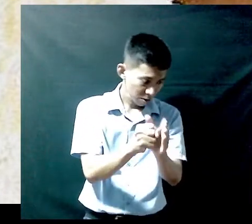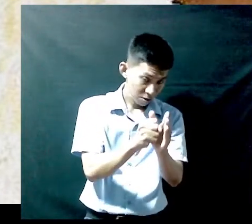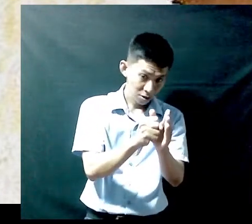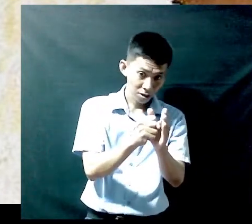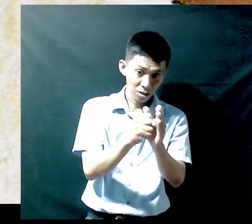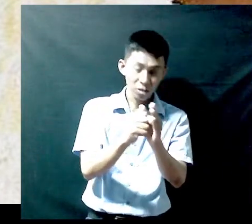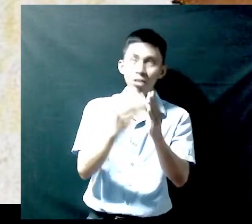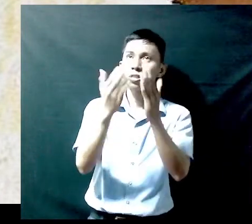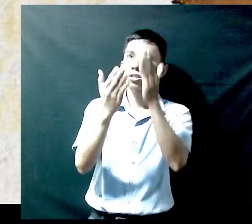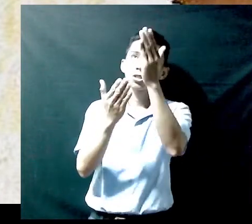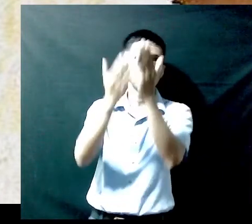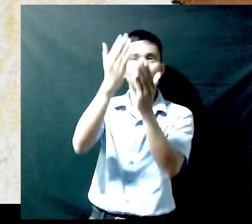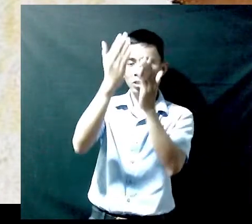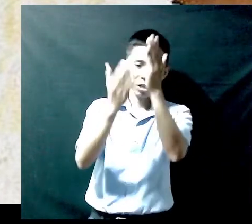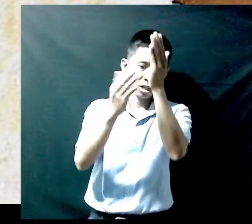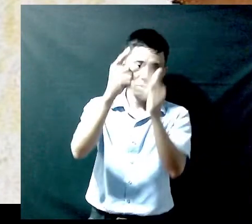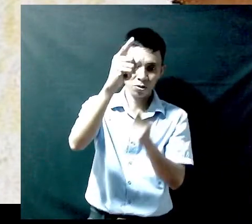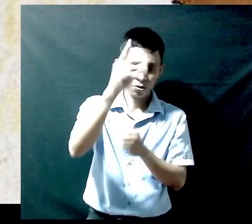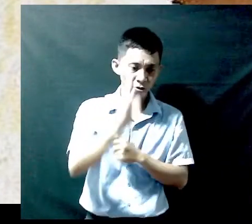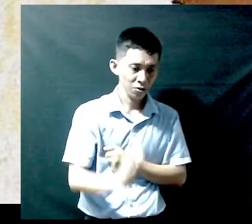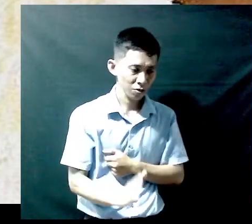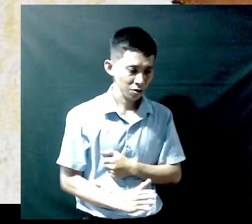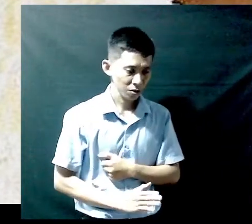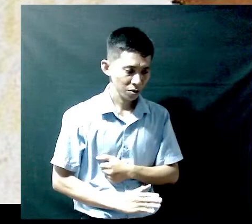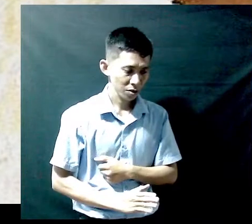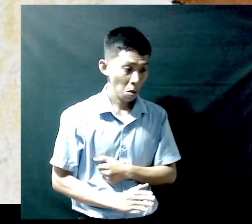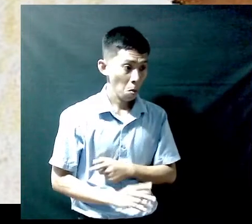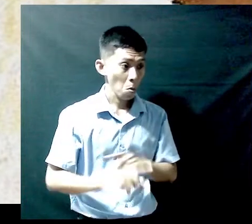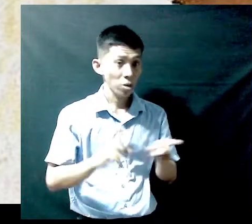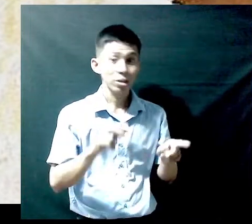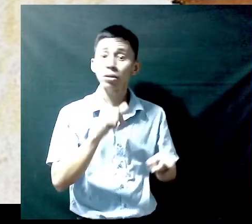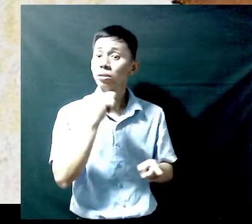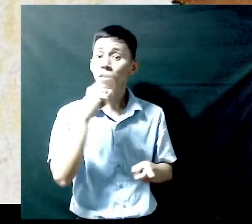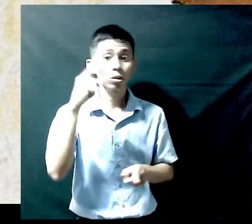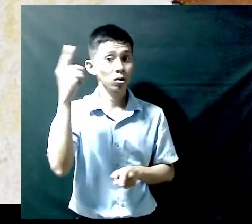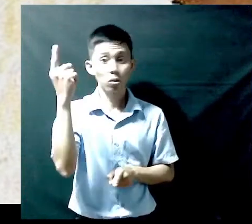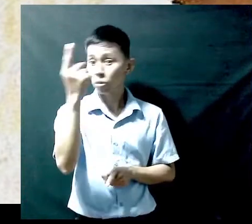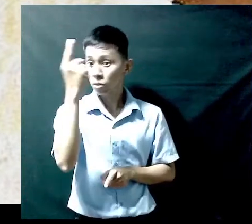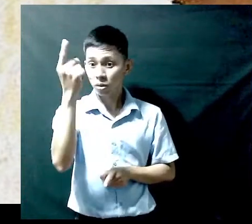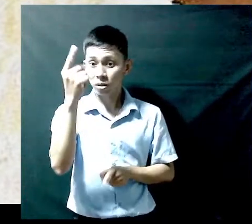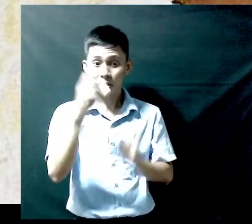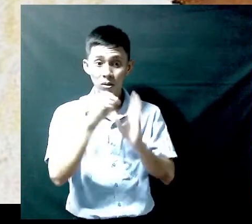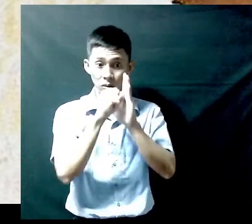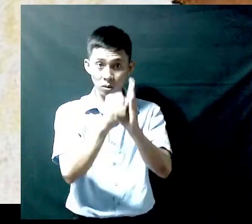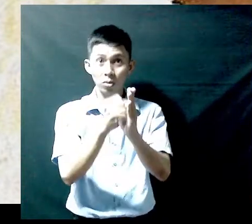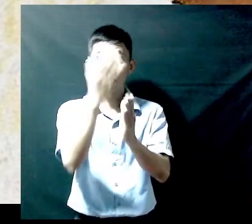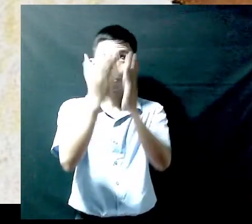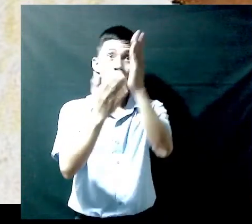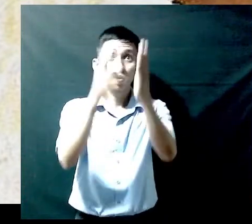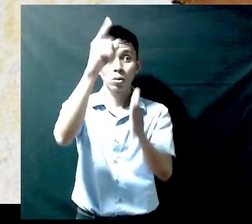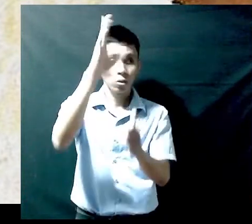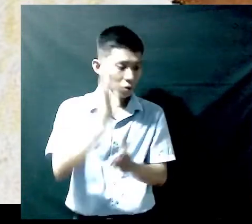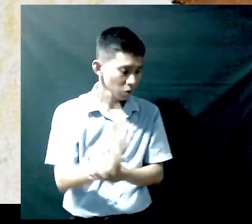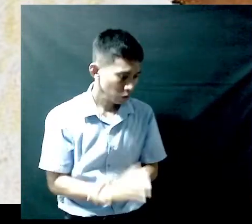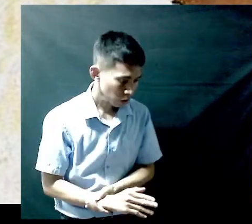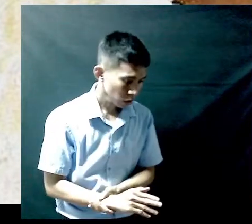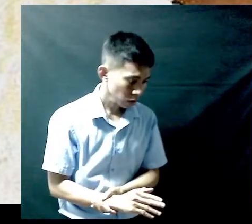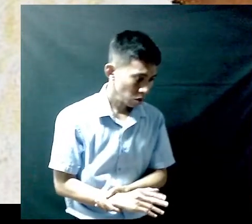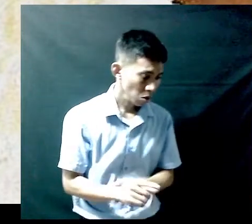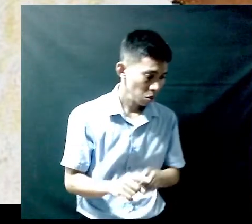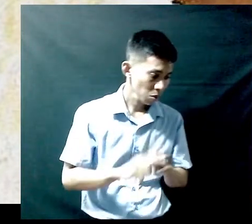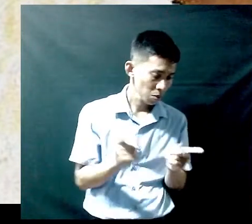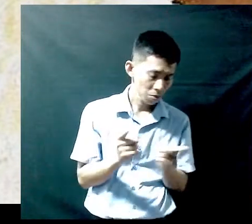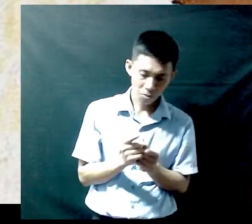the Lord. Not only Samuel was dedicated to God, but Samuel ministered to the